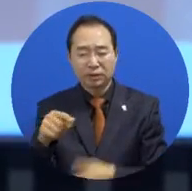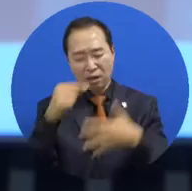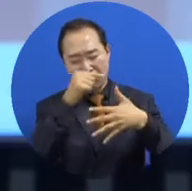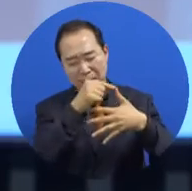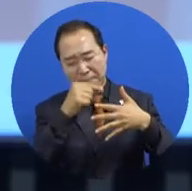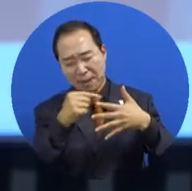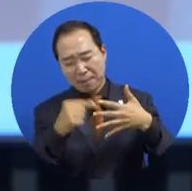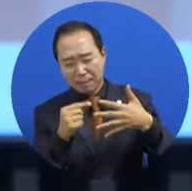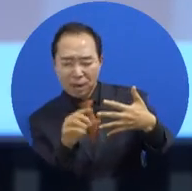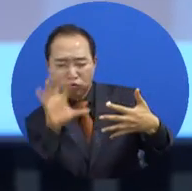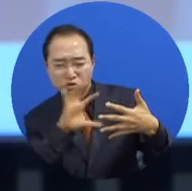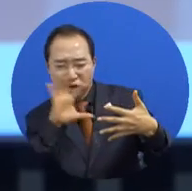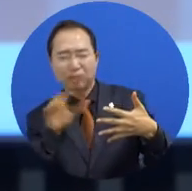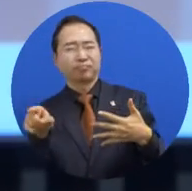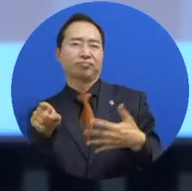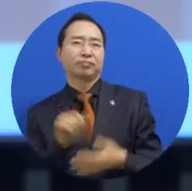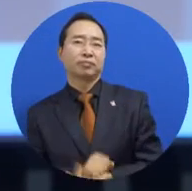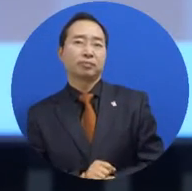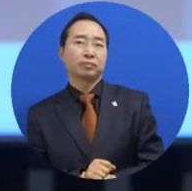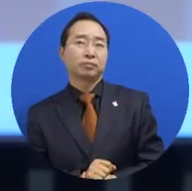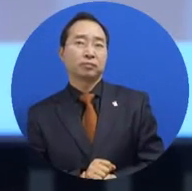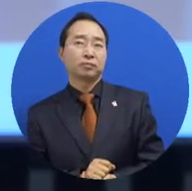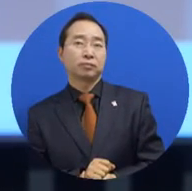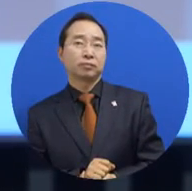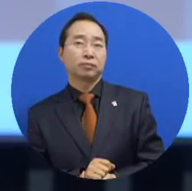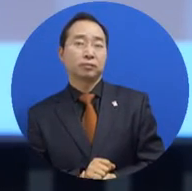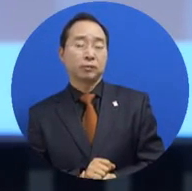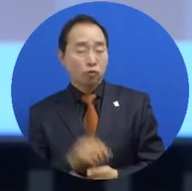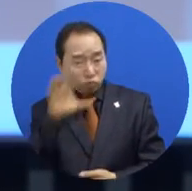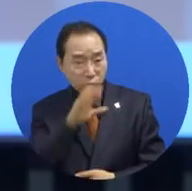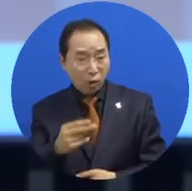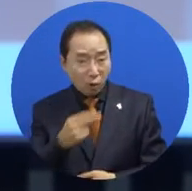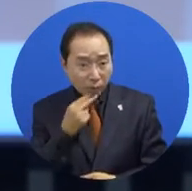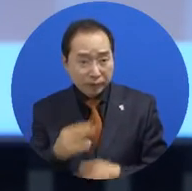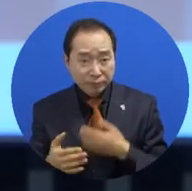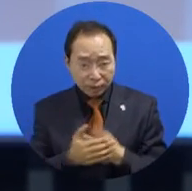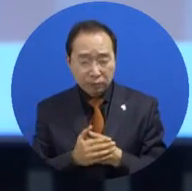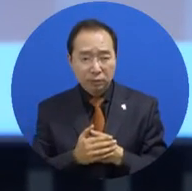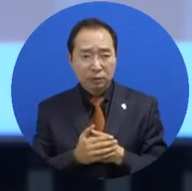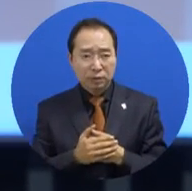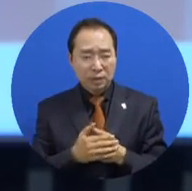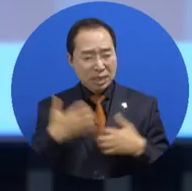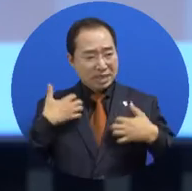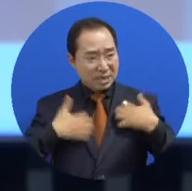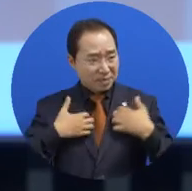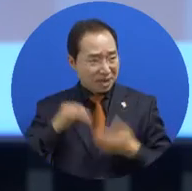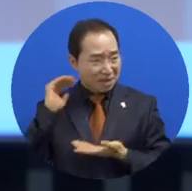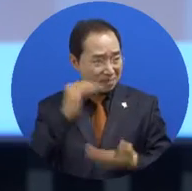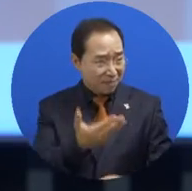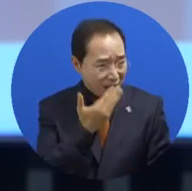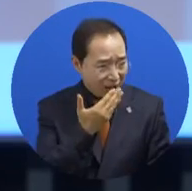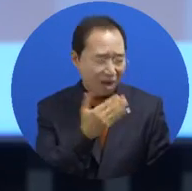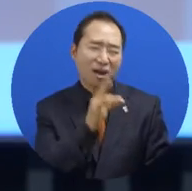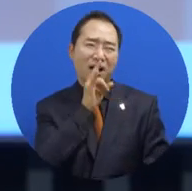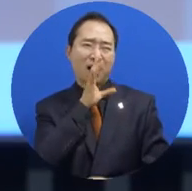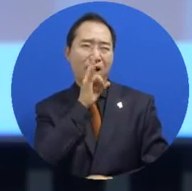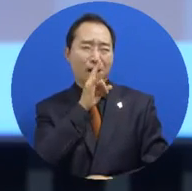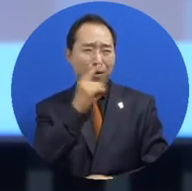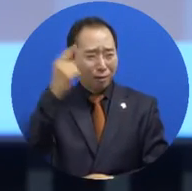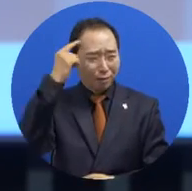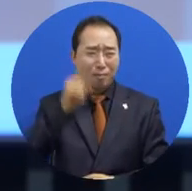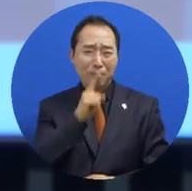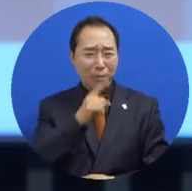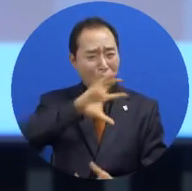건 이걸 훈련하는 거예요. 이걸 훈련하지 못하면 평생 뭐 지혜와 유머는